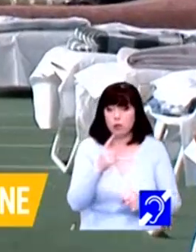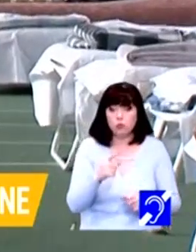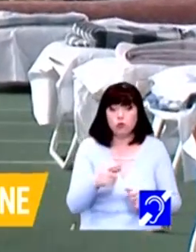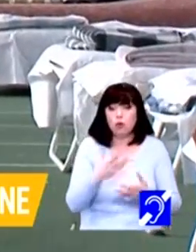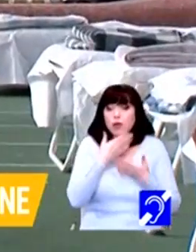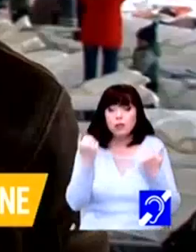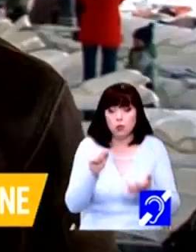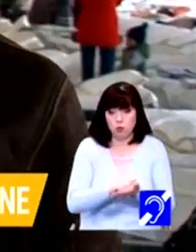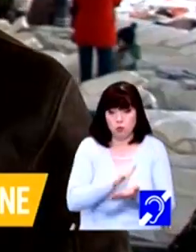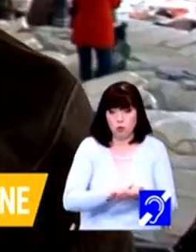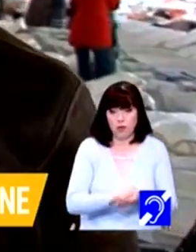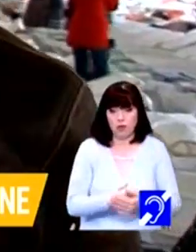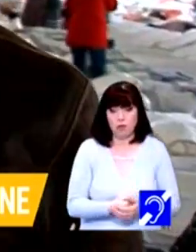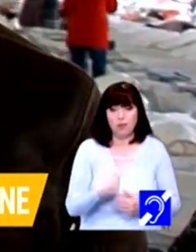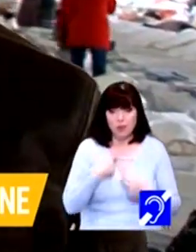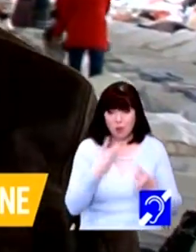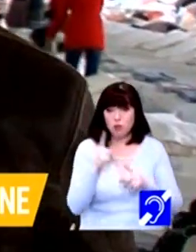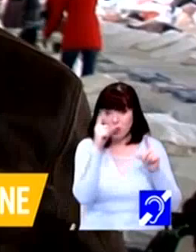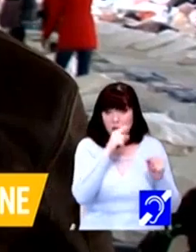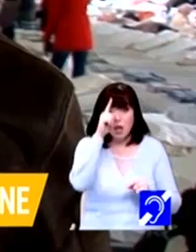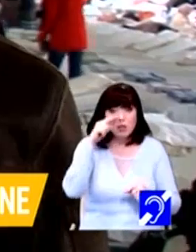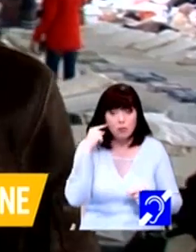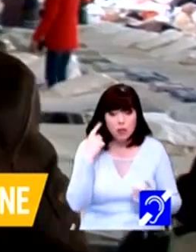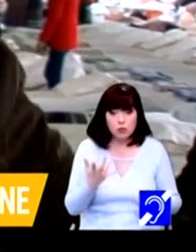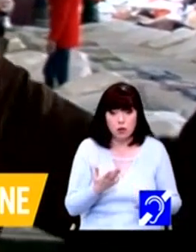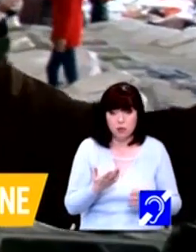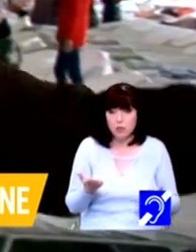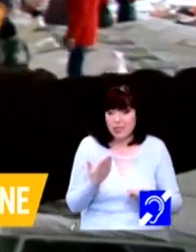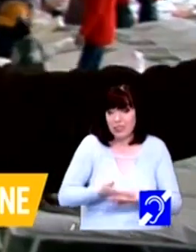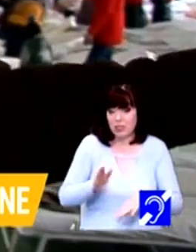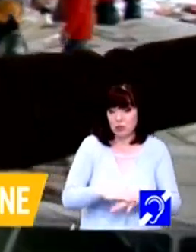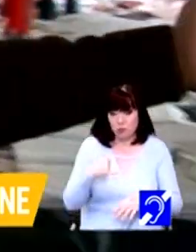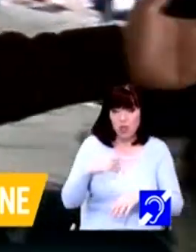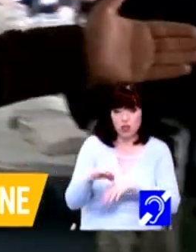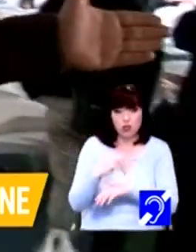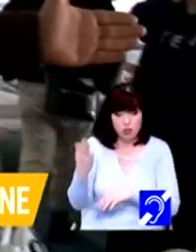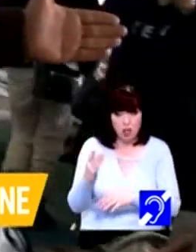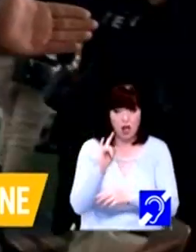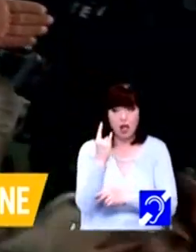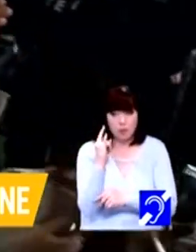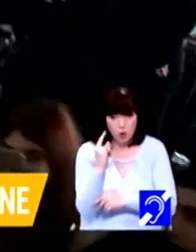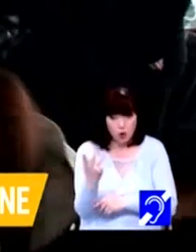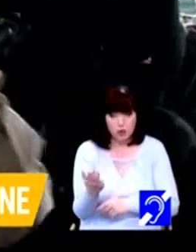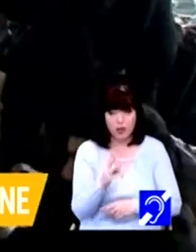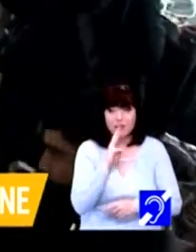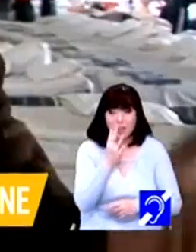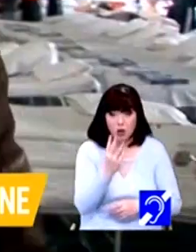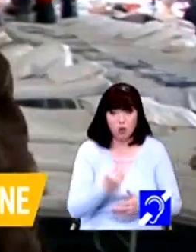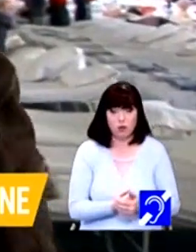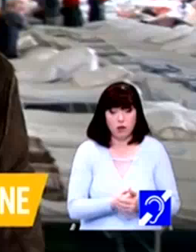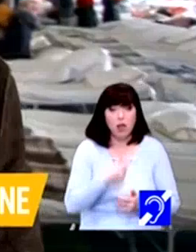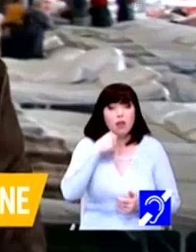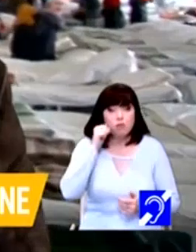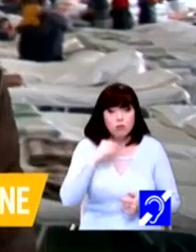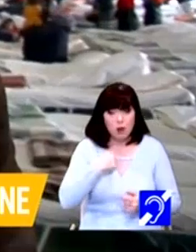au documente. Нам надо ехать до Азербайджан. Ну, тяжело. У меня вот жена, ребенок, вот, 3 годика. Вчера